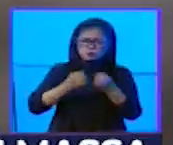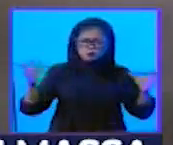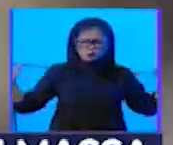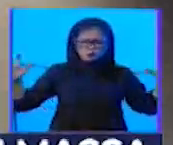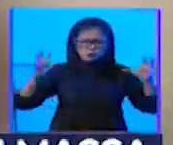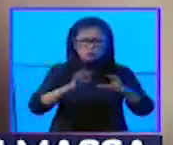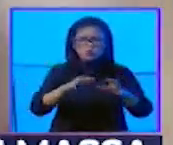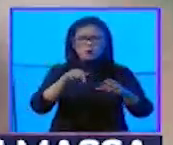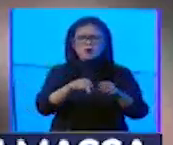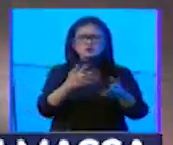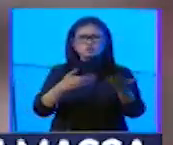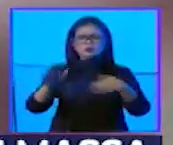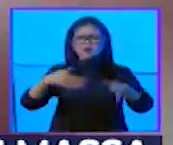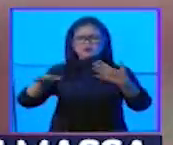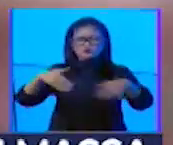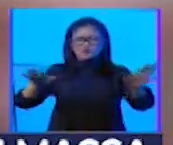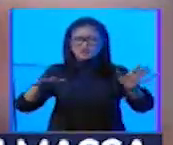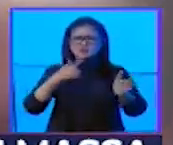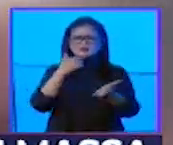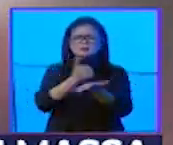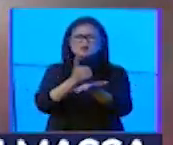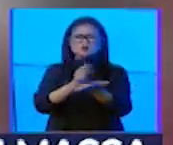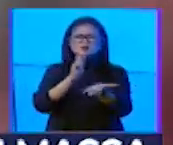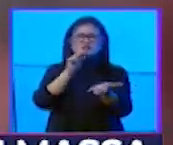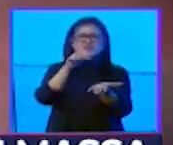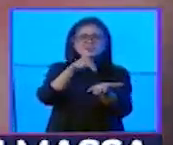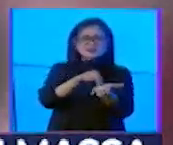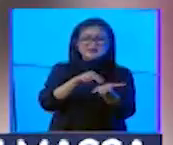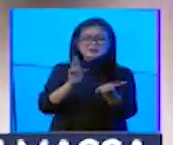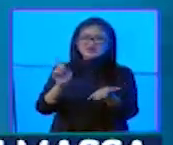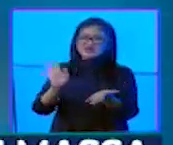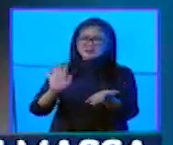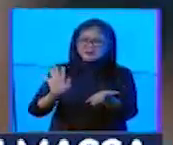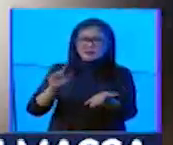tidak mengizinkan acara haul dilangsungkan di Pasar Kamis Tangerang, Banten.